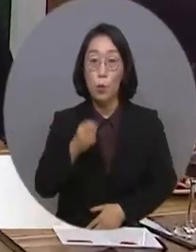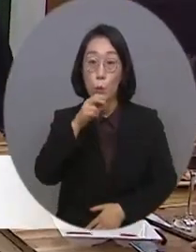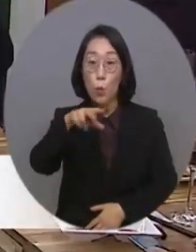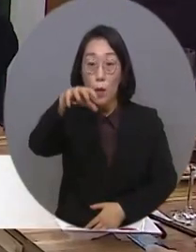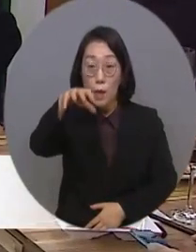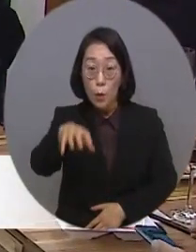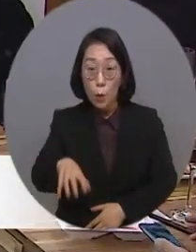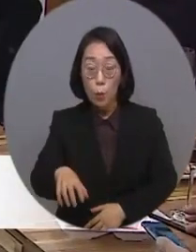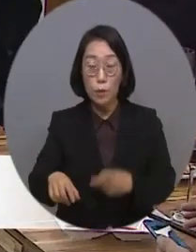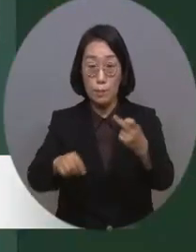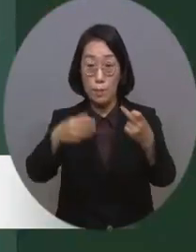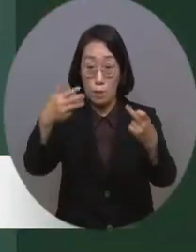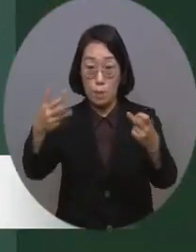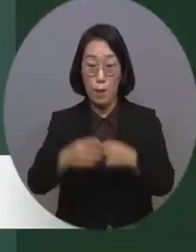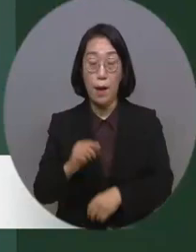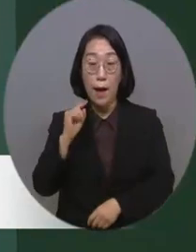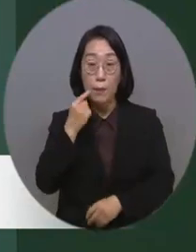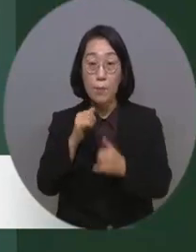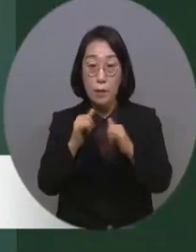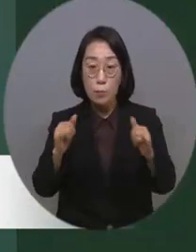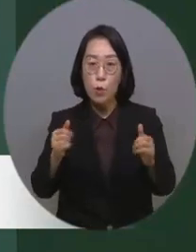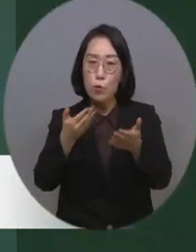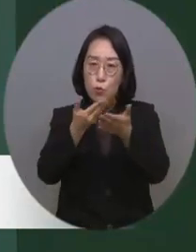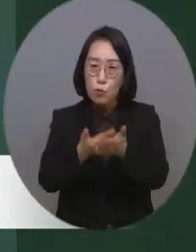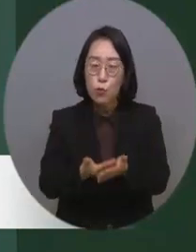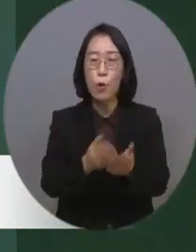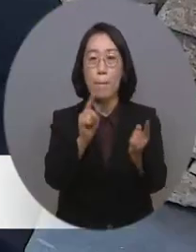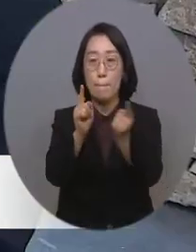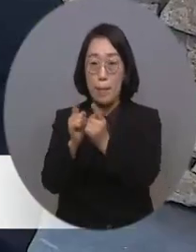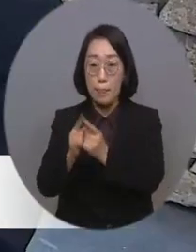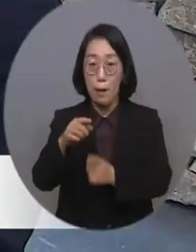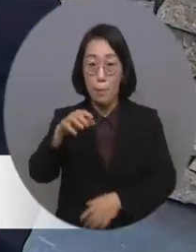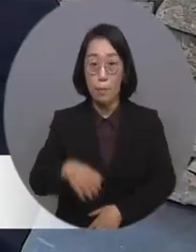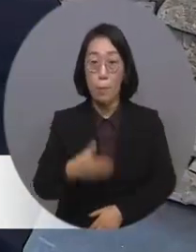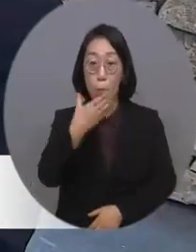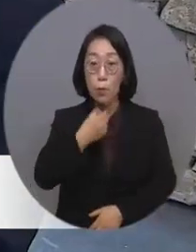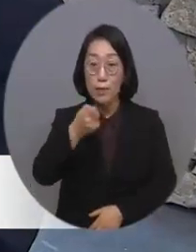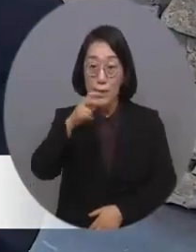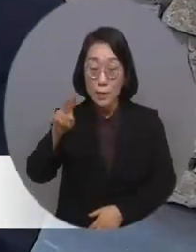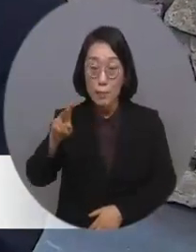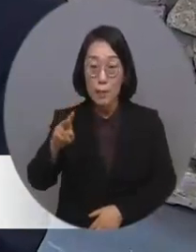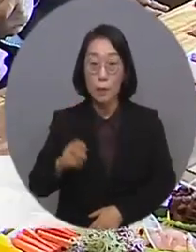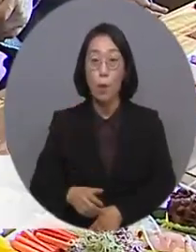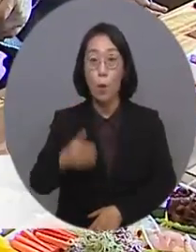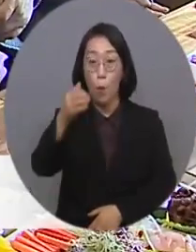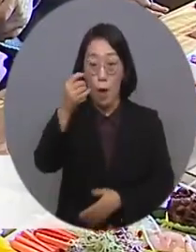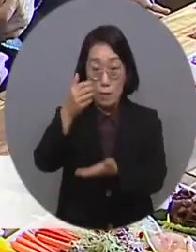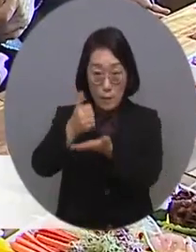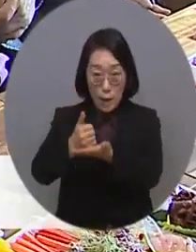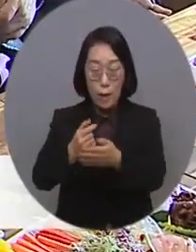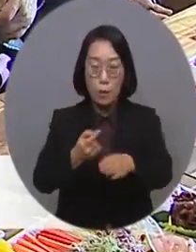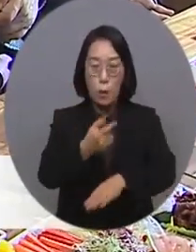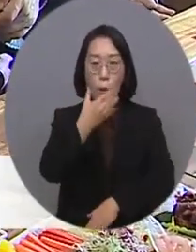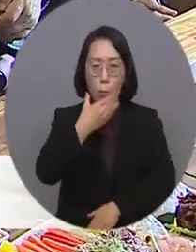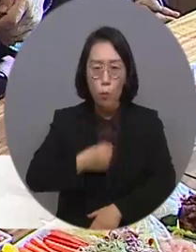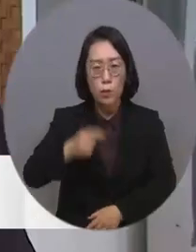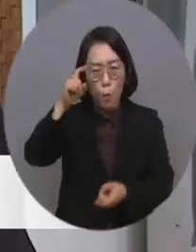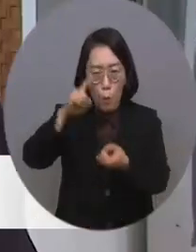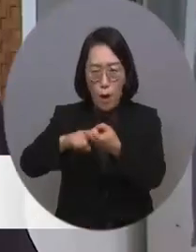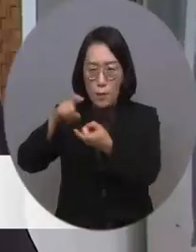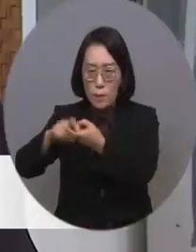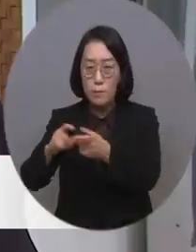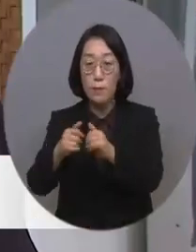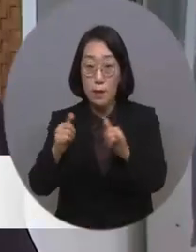용인에서 진행된 아름다운 사람들의 소중한 만남에는 복지TV 최규옥 회장을 중심으로 복지에 각별한 관심을